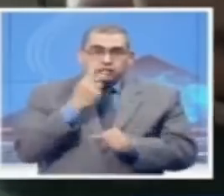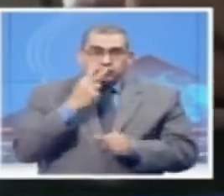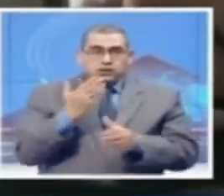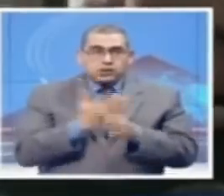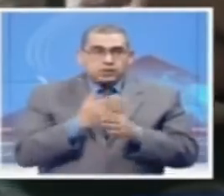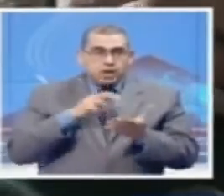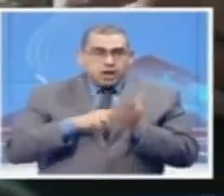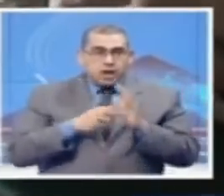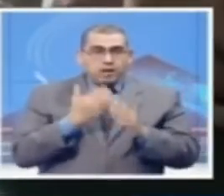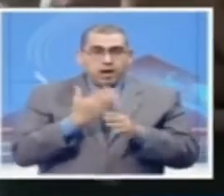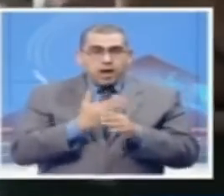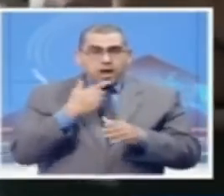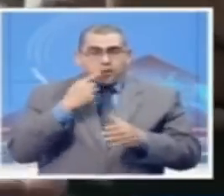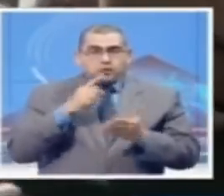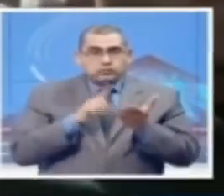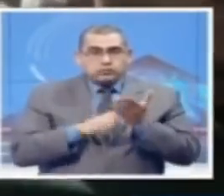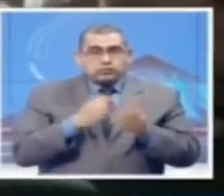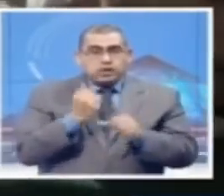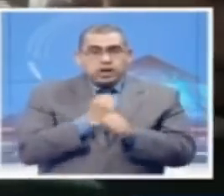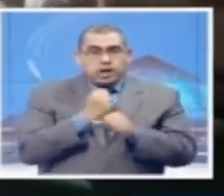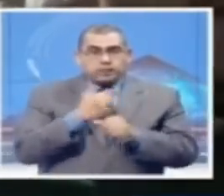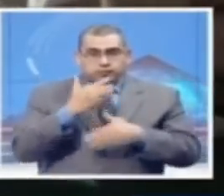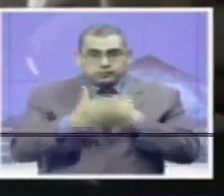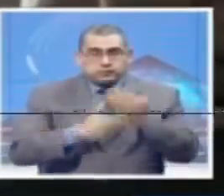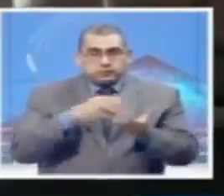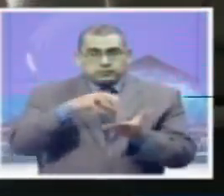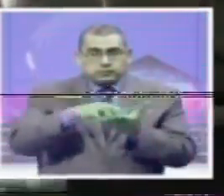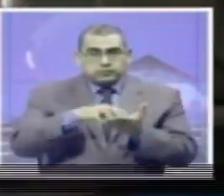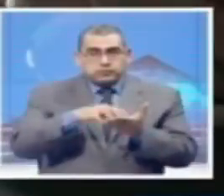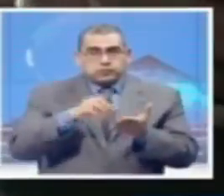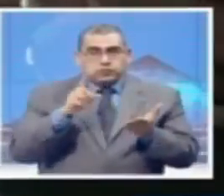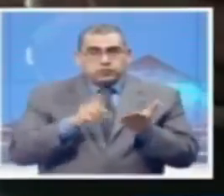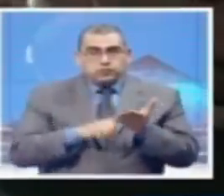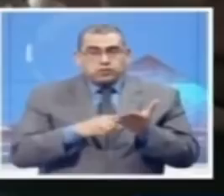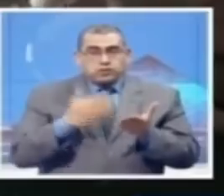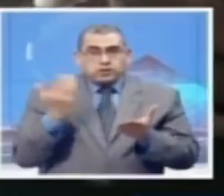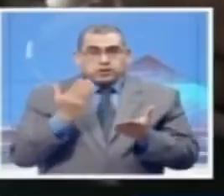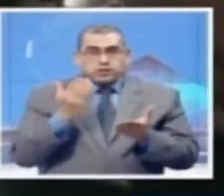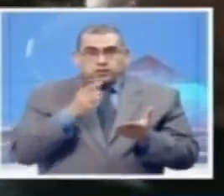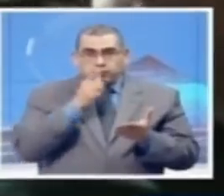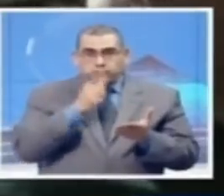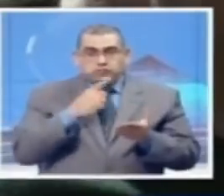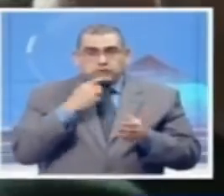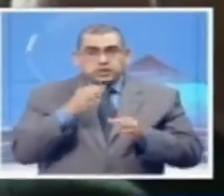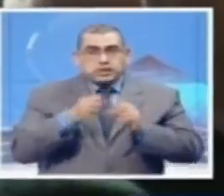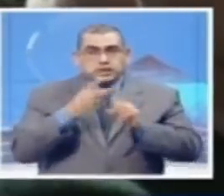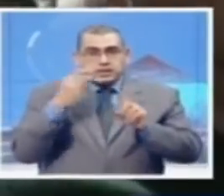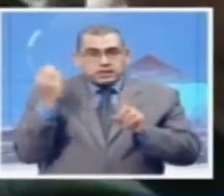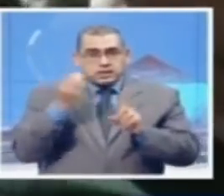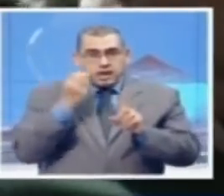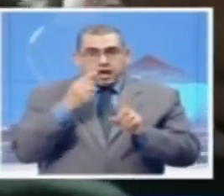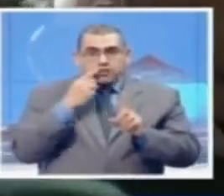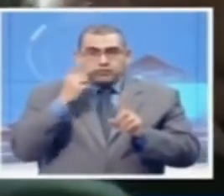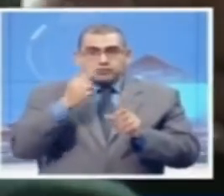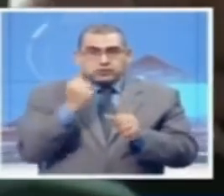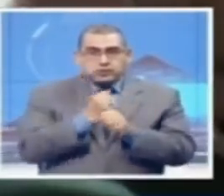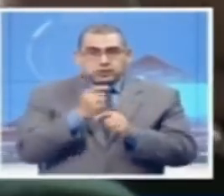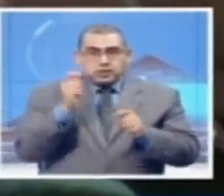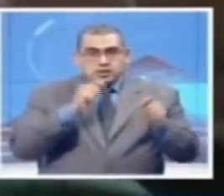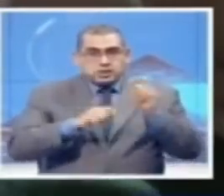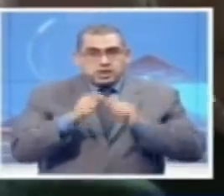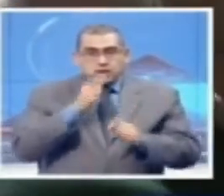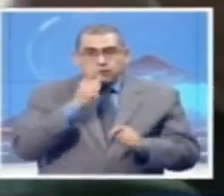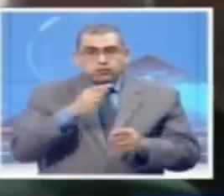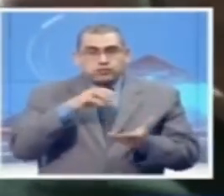إن نحاول أظهر الحاجات الإيجابية، كان دعم الواحات إيجابيا نظهرها على المستوى السياحي بالتحديدا أو على المستوى الصناعة. مثلا عندنا